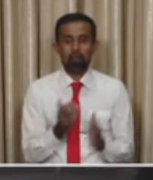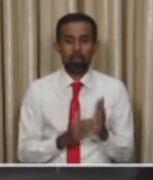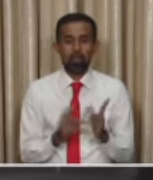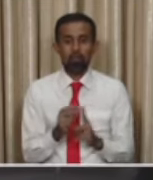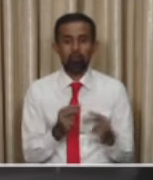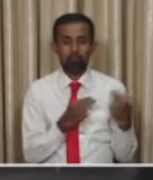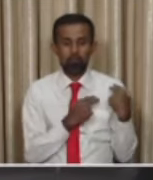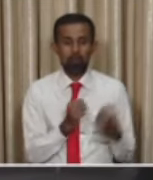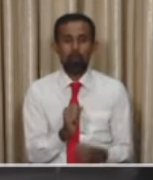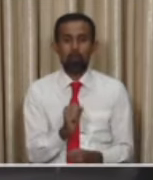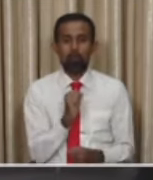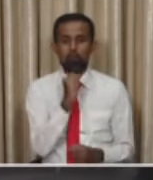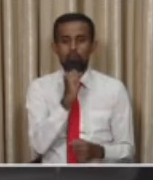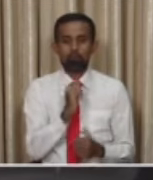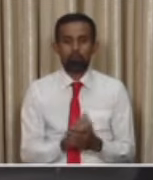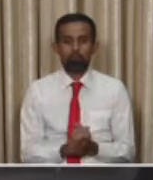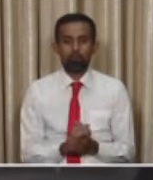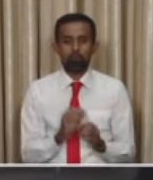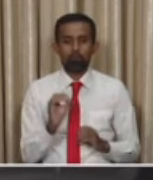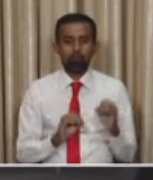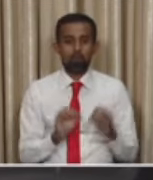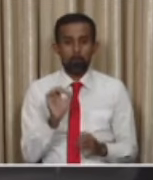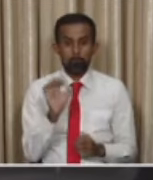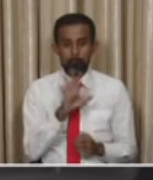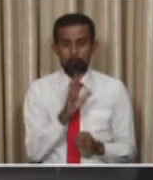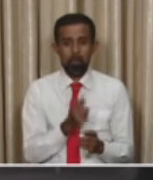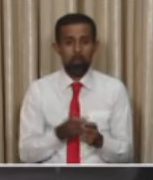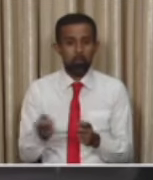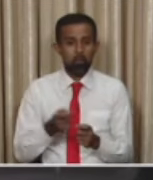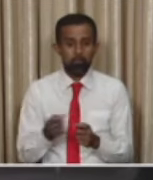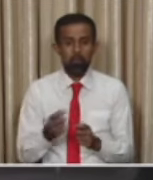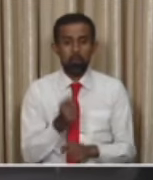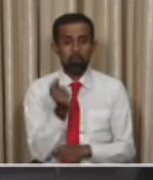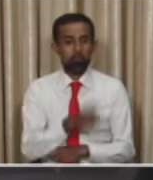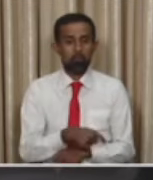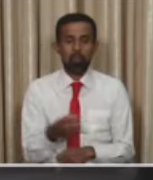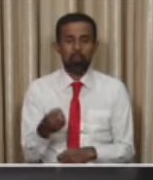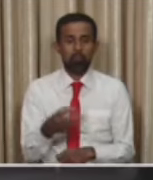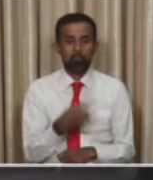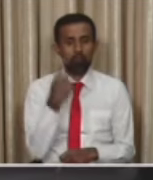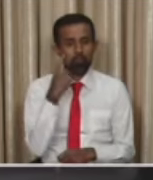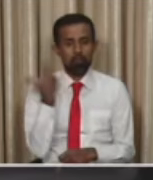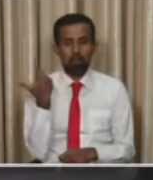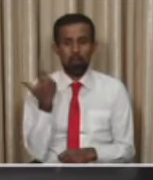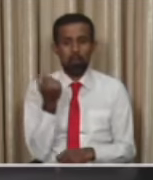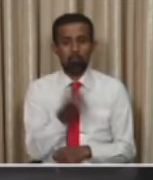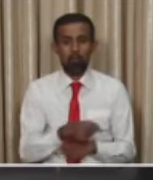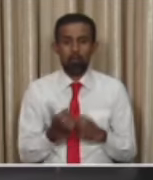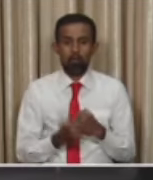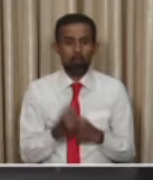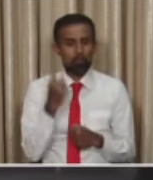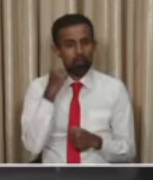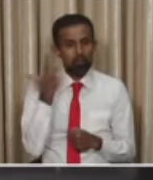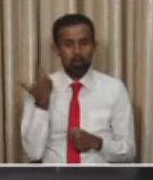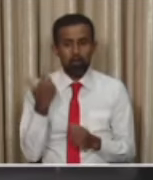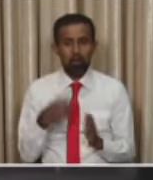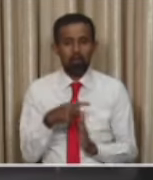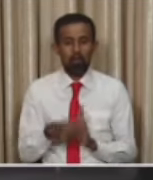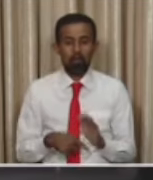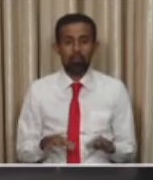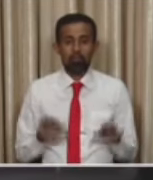කොහොමද මේ රටේ? 100ට 5 ආපහු ගෙවන ක්‍රමයක් ගැන කියන්න දිනයක් දන්නෙත් නැහැ. ක්‍රමයක් හදන්න දන්නෙත් නැහැ. රට යථා තත්ත්වයට